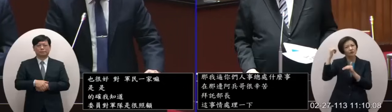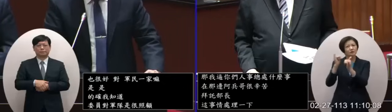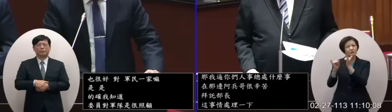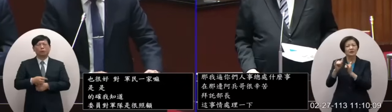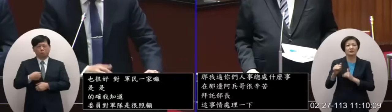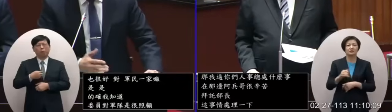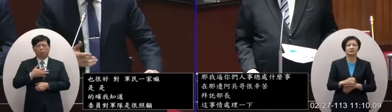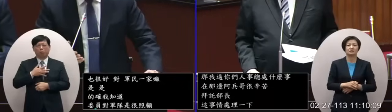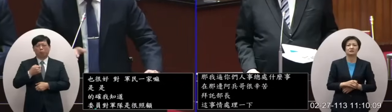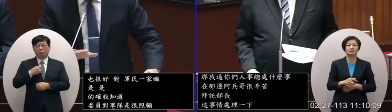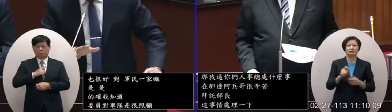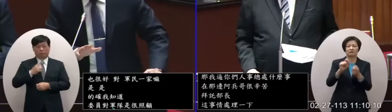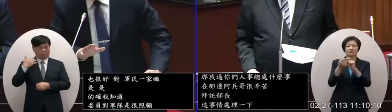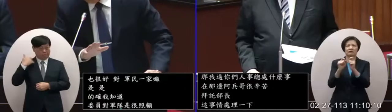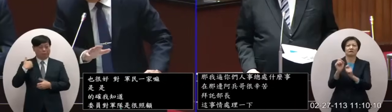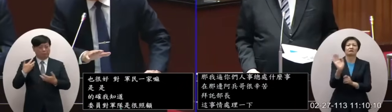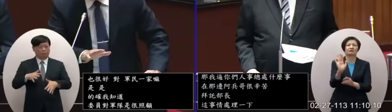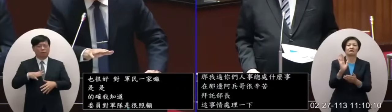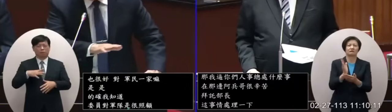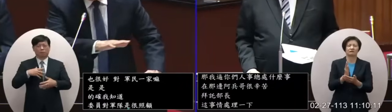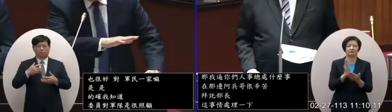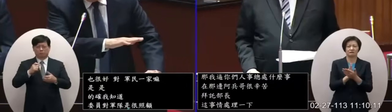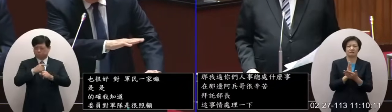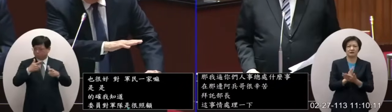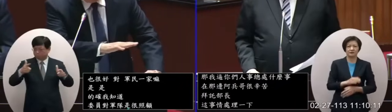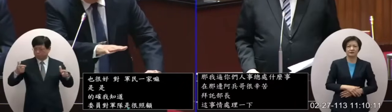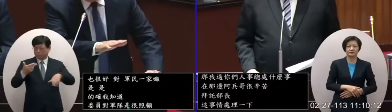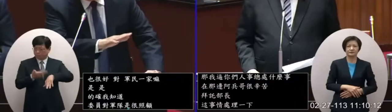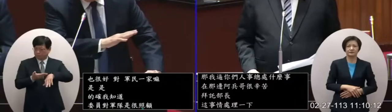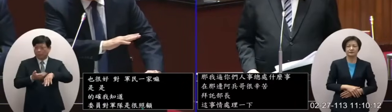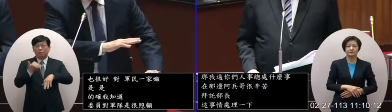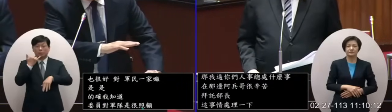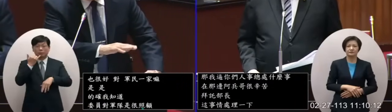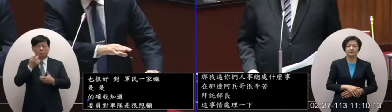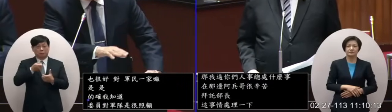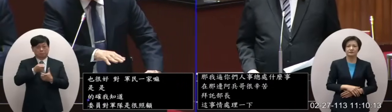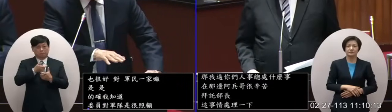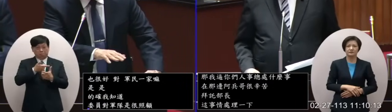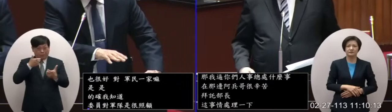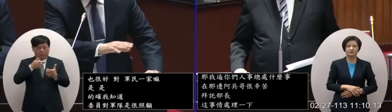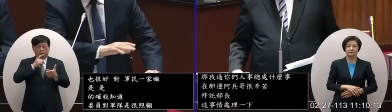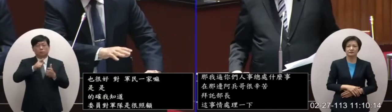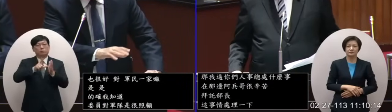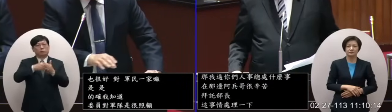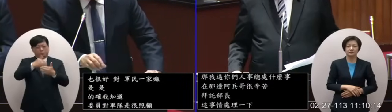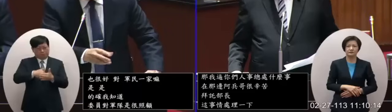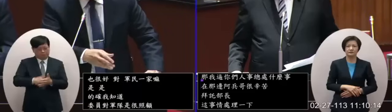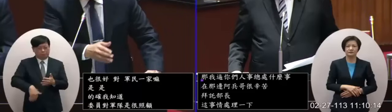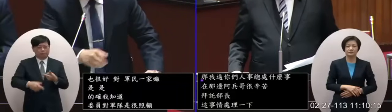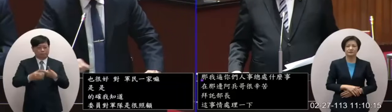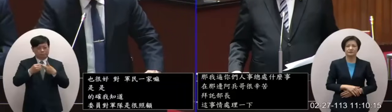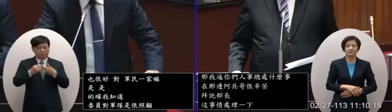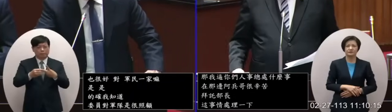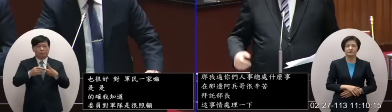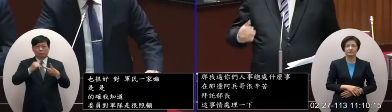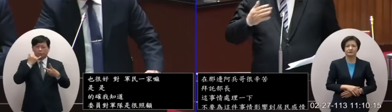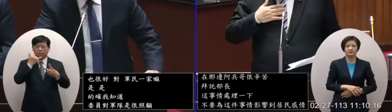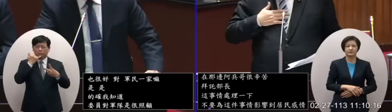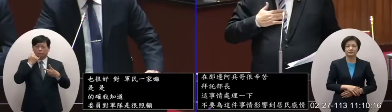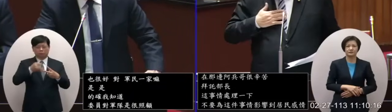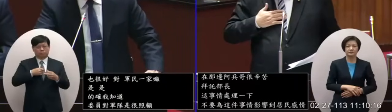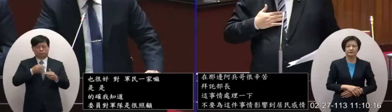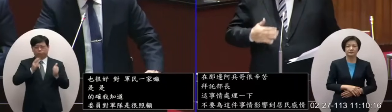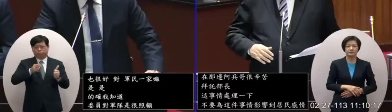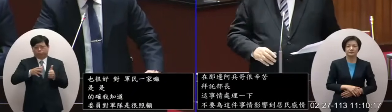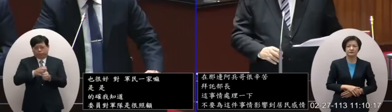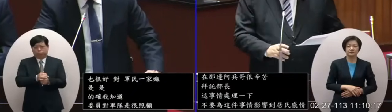是我们也讲不过去，所以我有很多方法把打靶头时间给降低了，还有这个啊，整个约束也